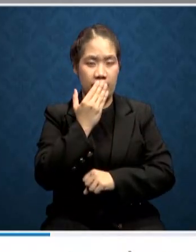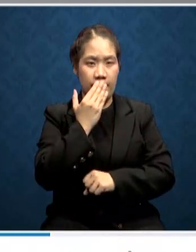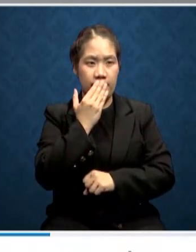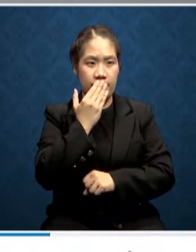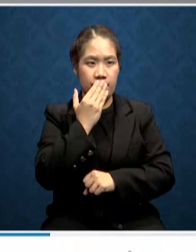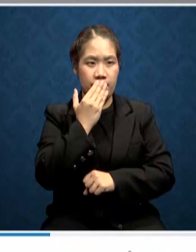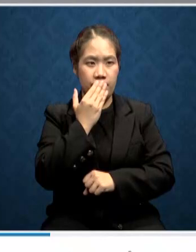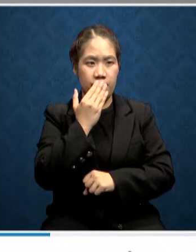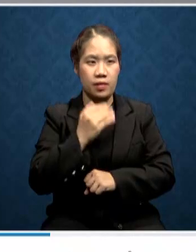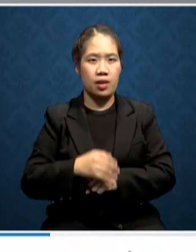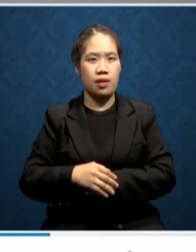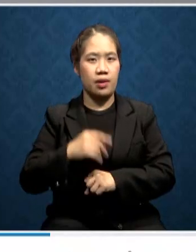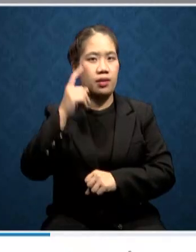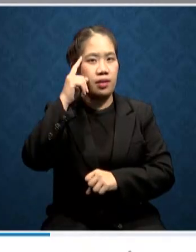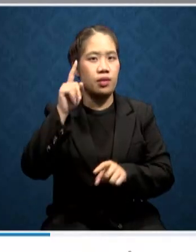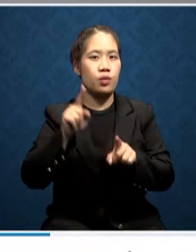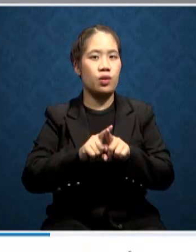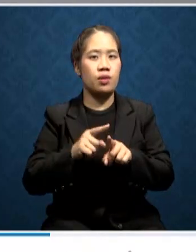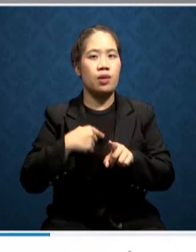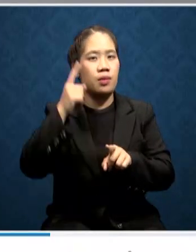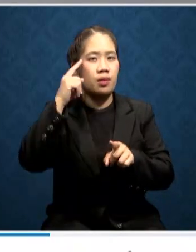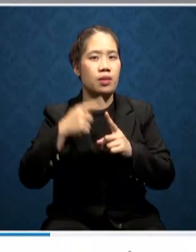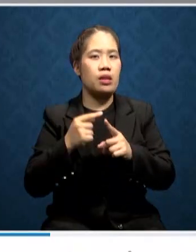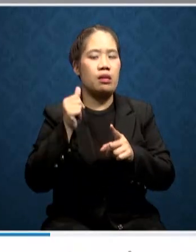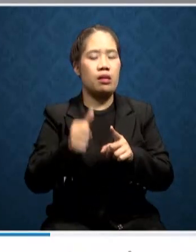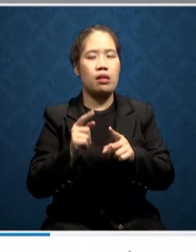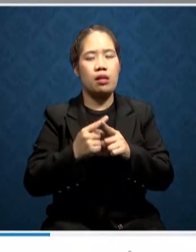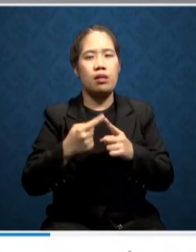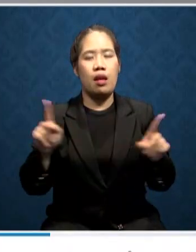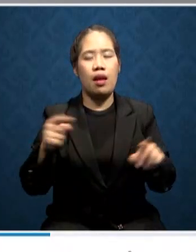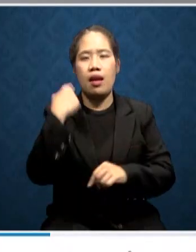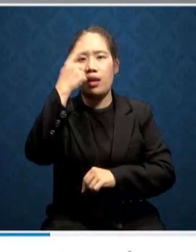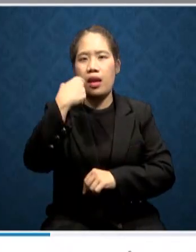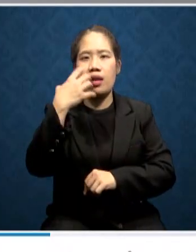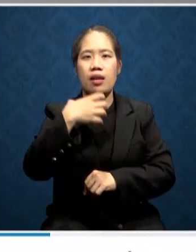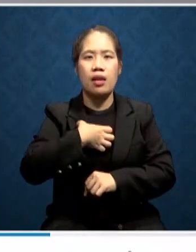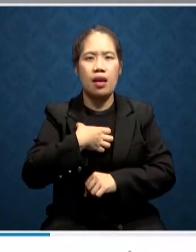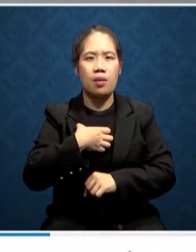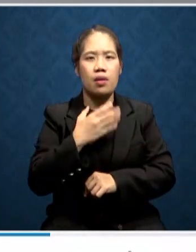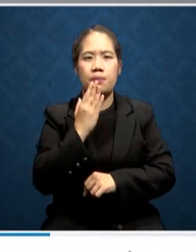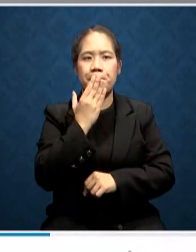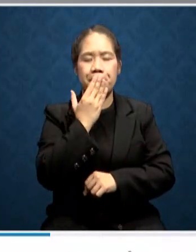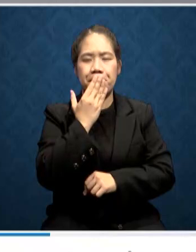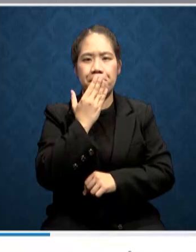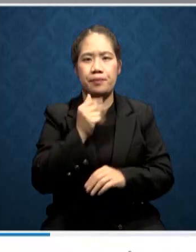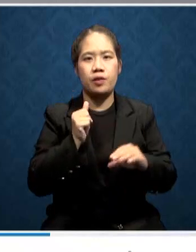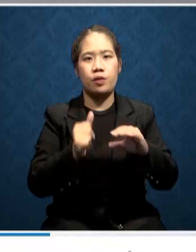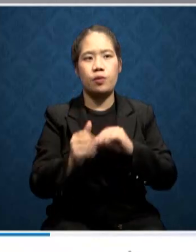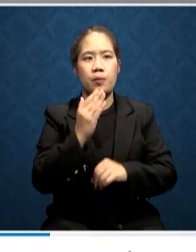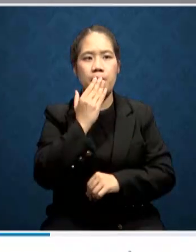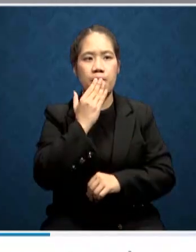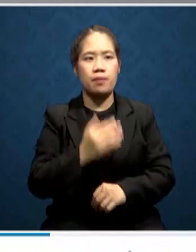ให้กดปุ่มไม่เห็นด้วยสมาชิกท่านใดประสงค์งดออกเสียงให้กดปุ่มงดออ